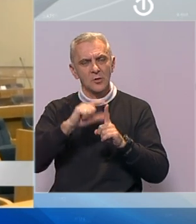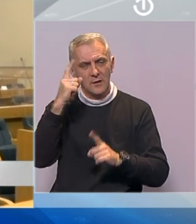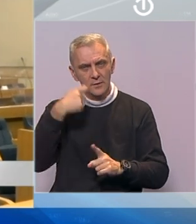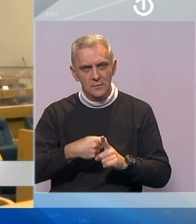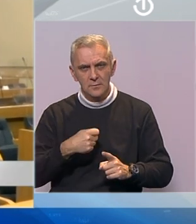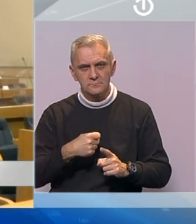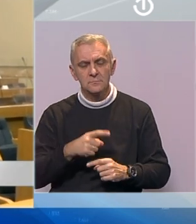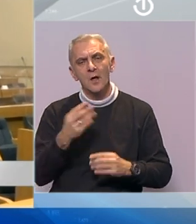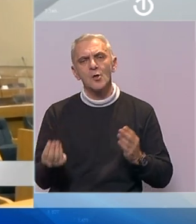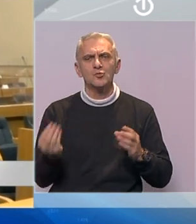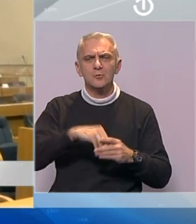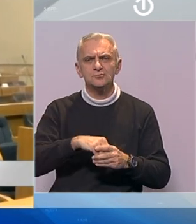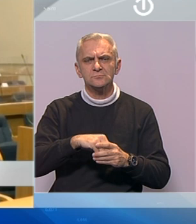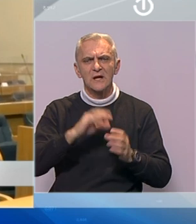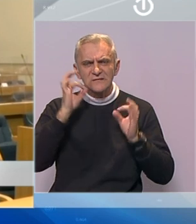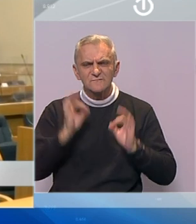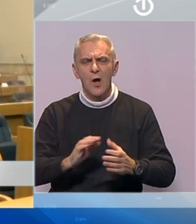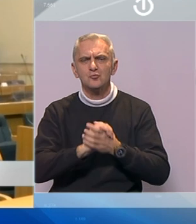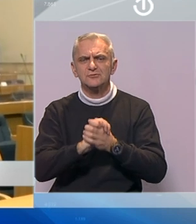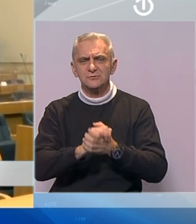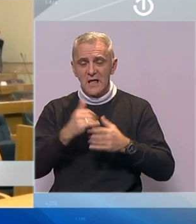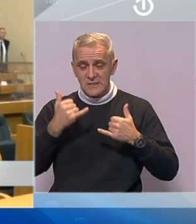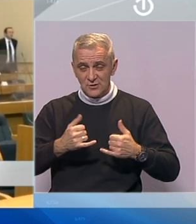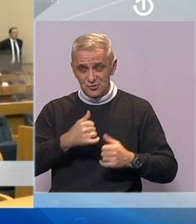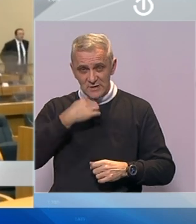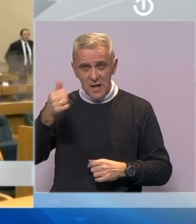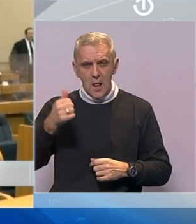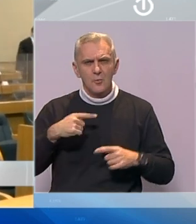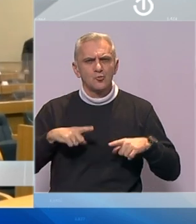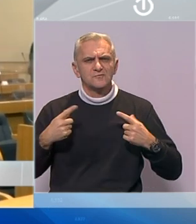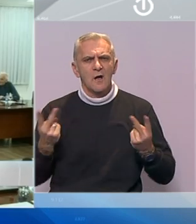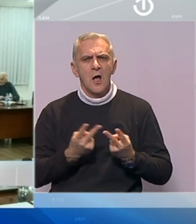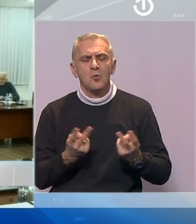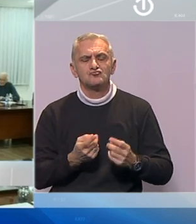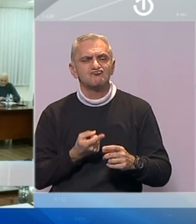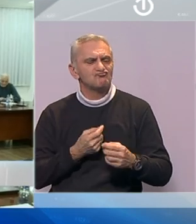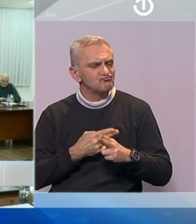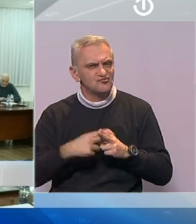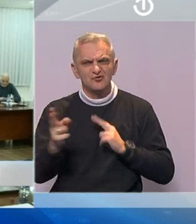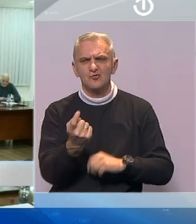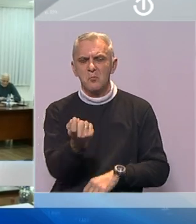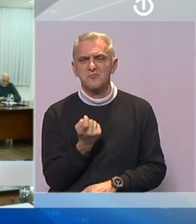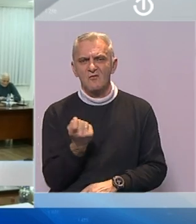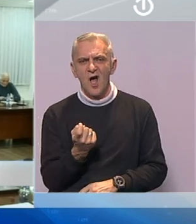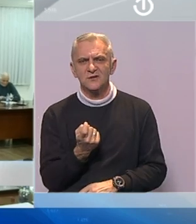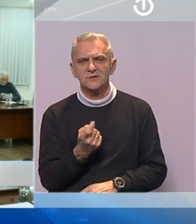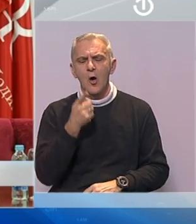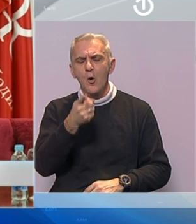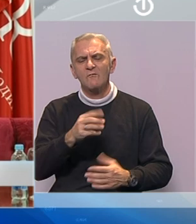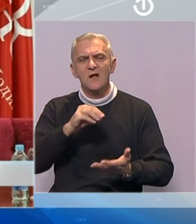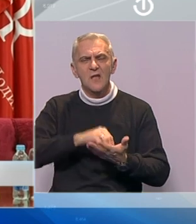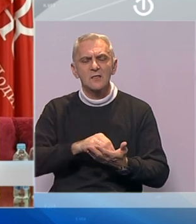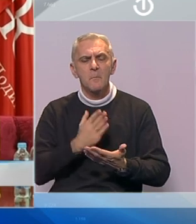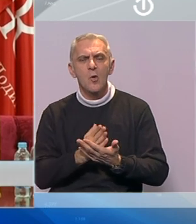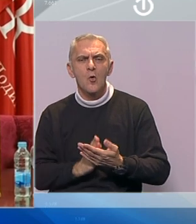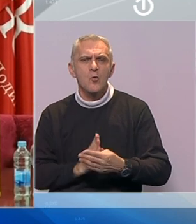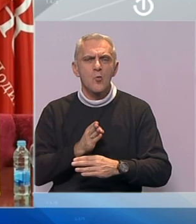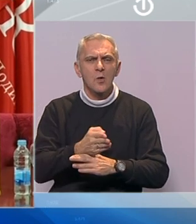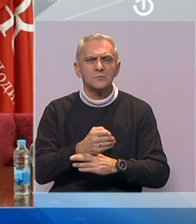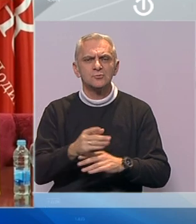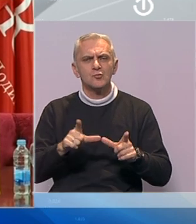Dodik, dodajući da svaku čestitku na današnji dan doživljava kao čistu provokaciju, jer je taj datum bio uvertira u,